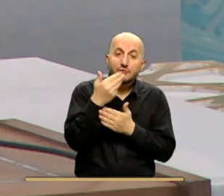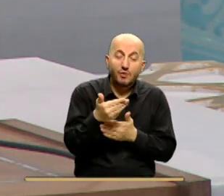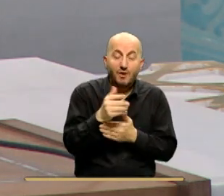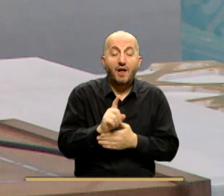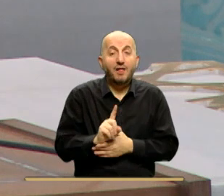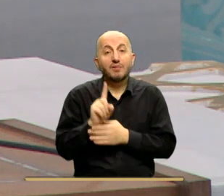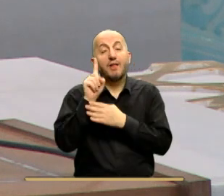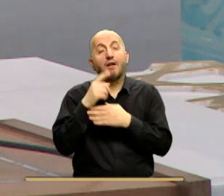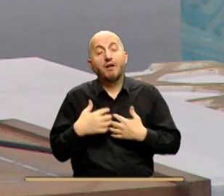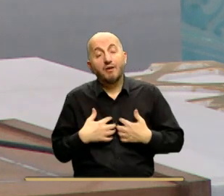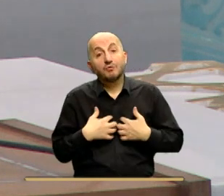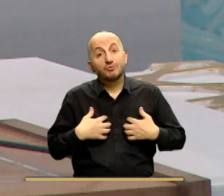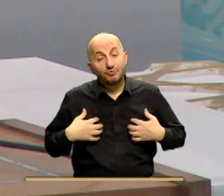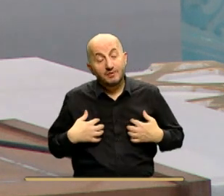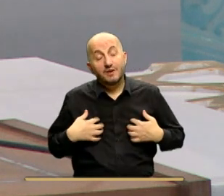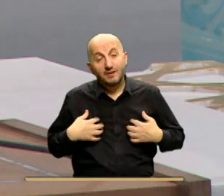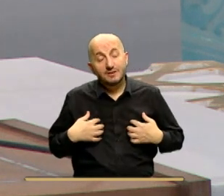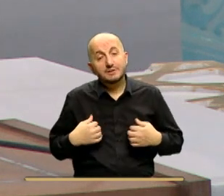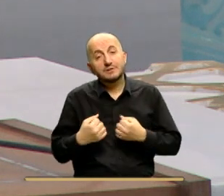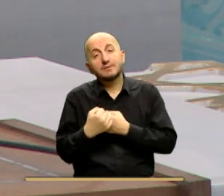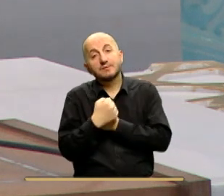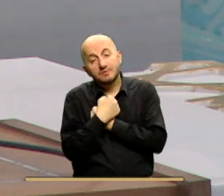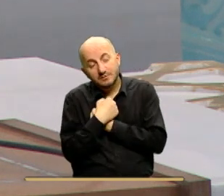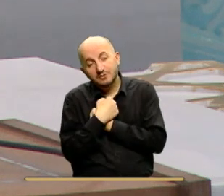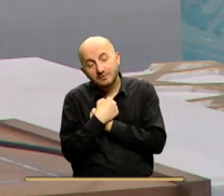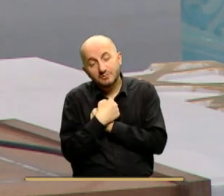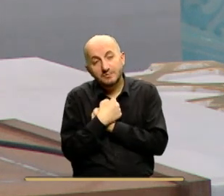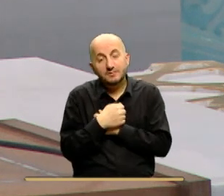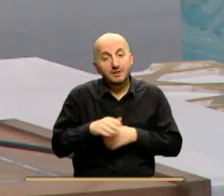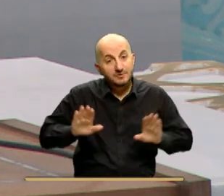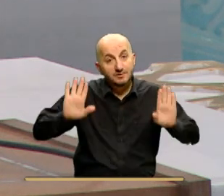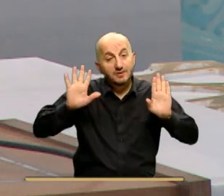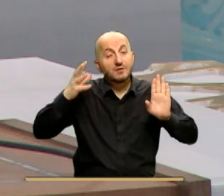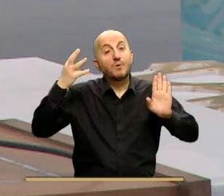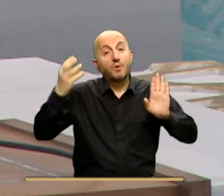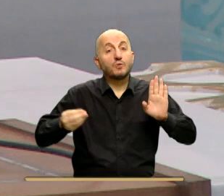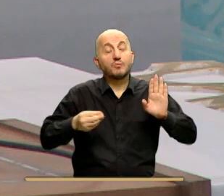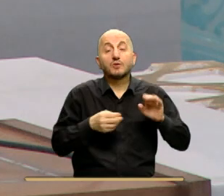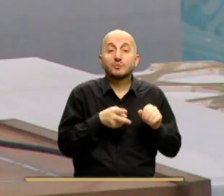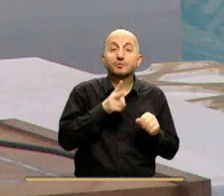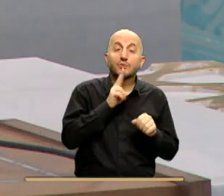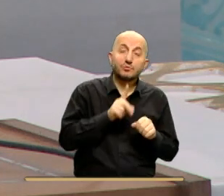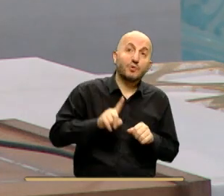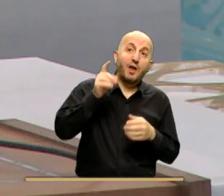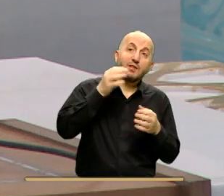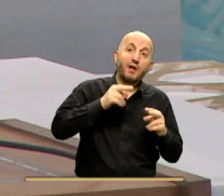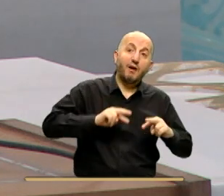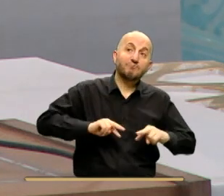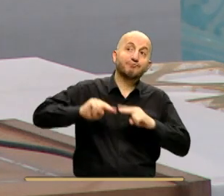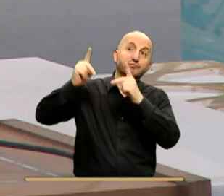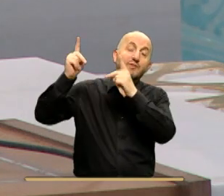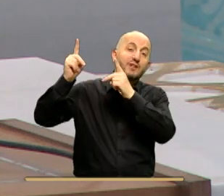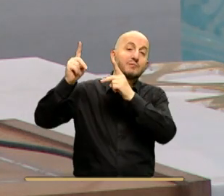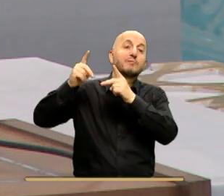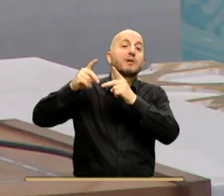da tevekkül ederek Allah'a güvenip teslim olmayı, sonucunu Allah'a havale etmeyi de